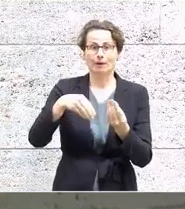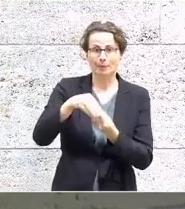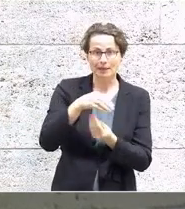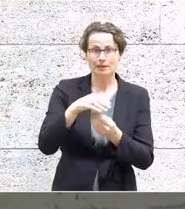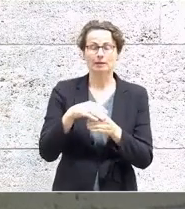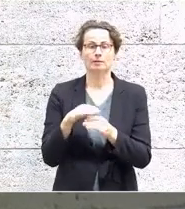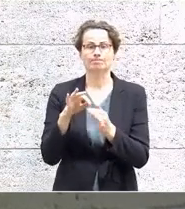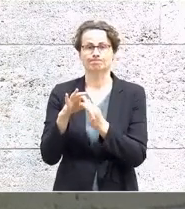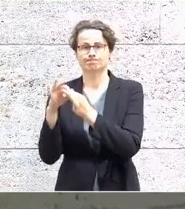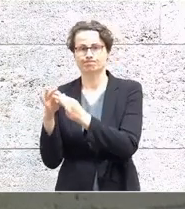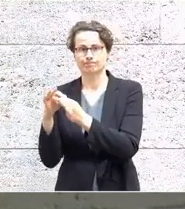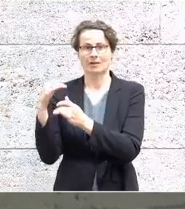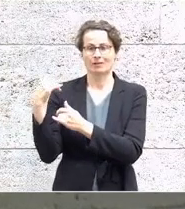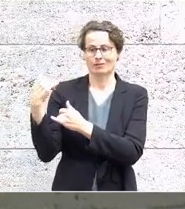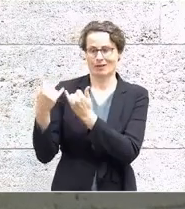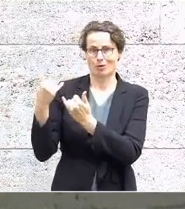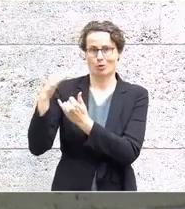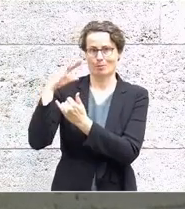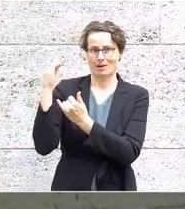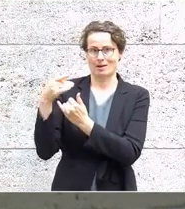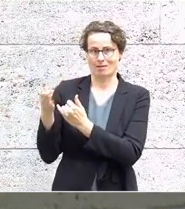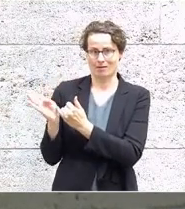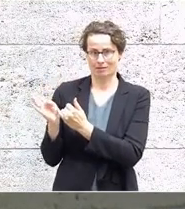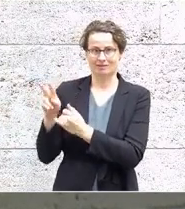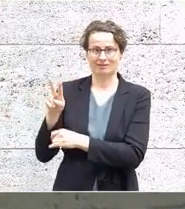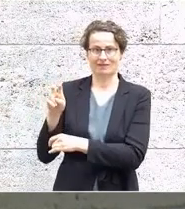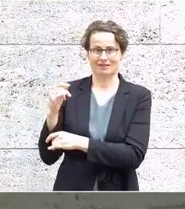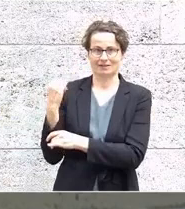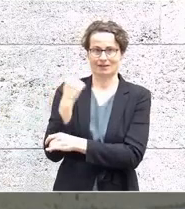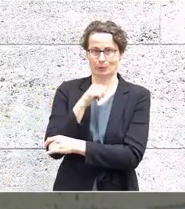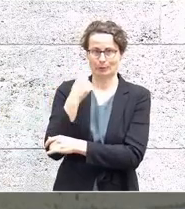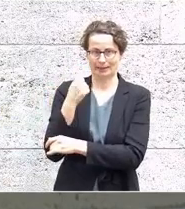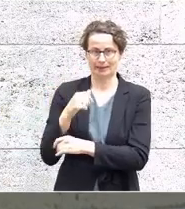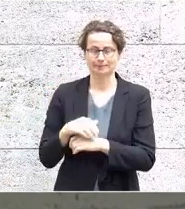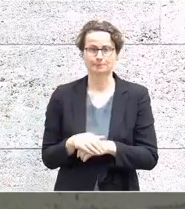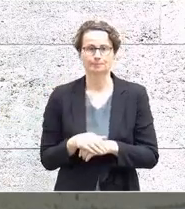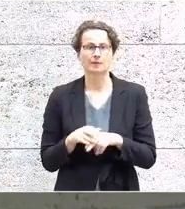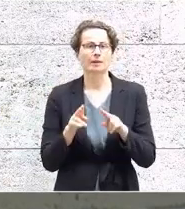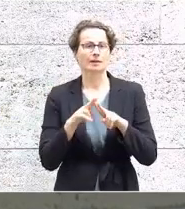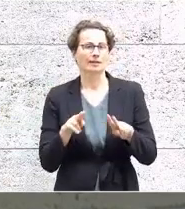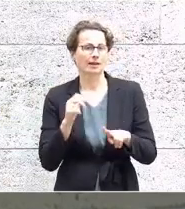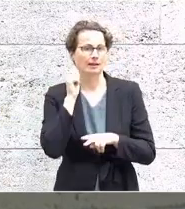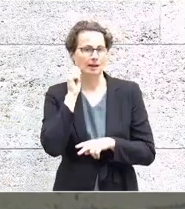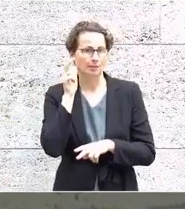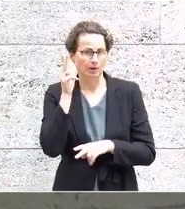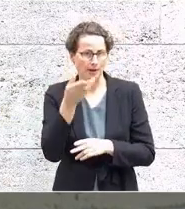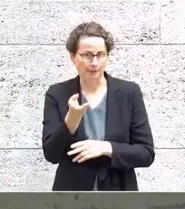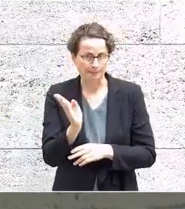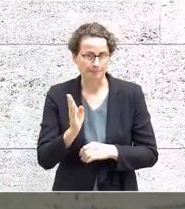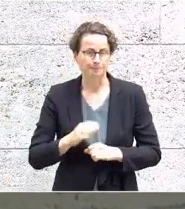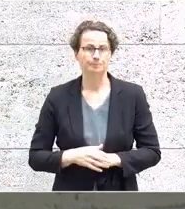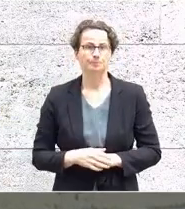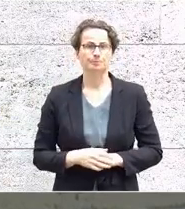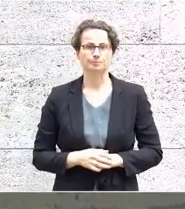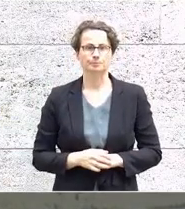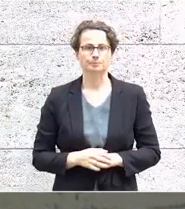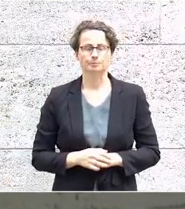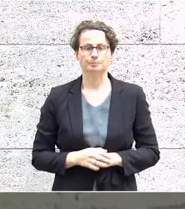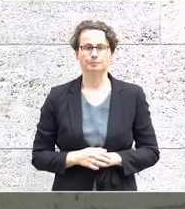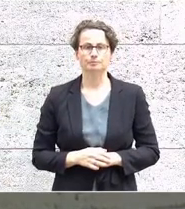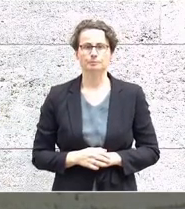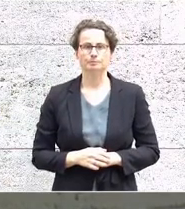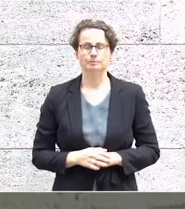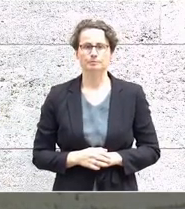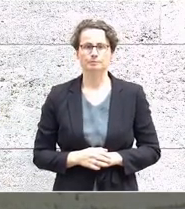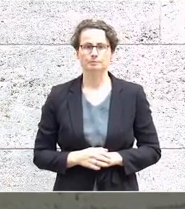und Männer des 20. Juli, meine sehr verehrten Damen und Herren. Auf